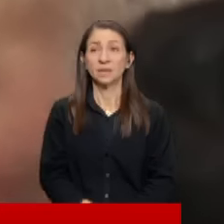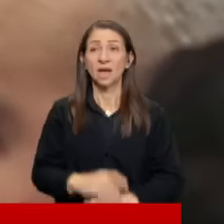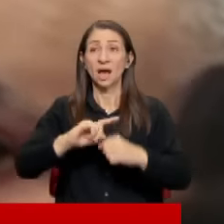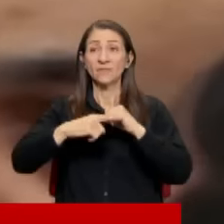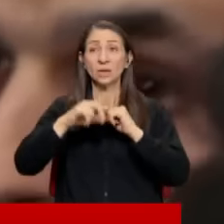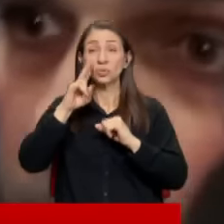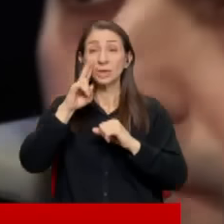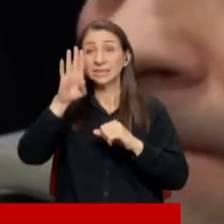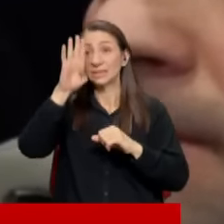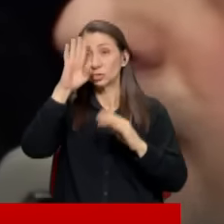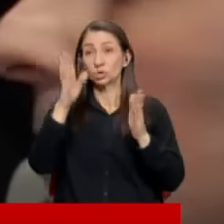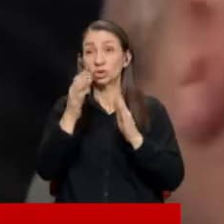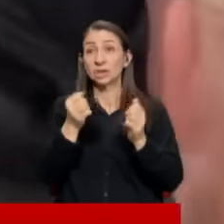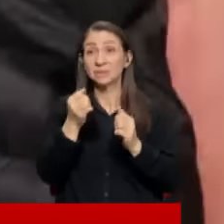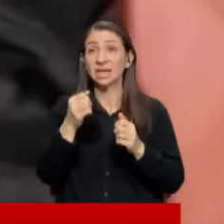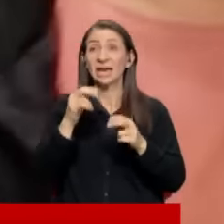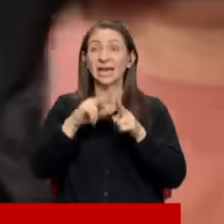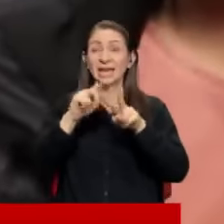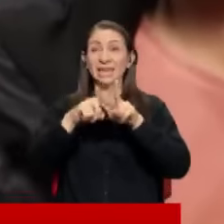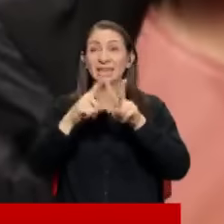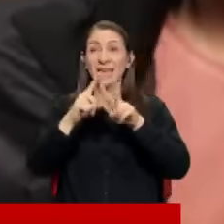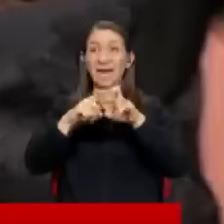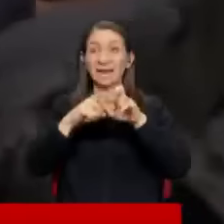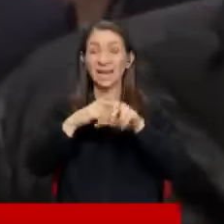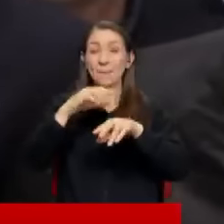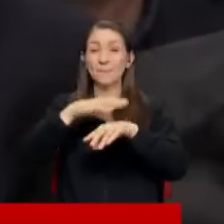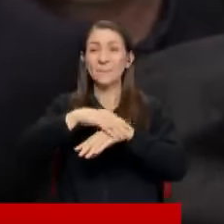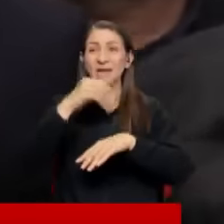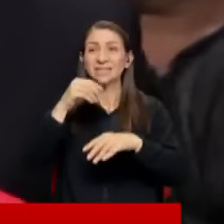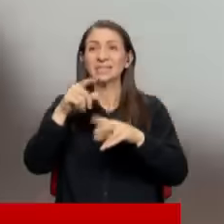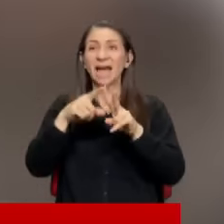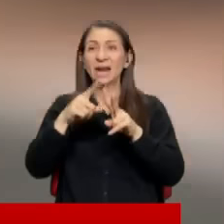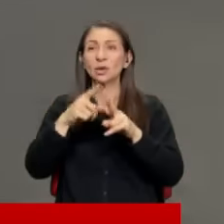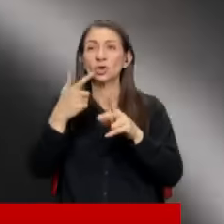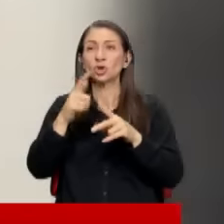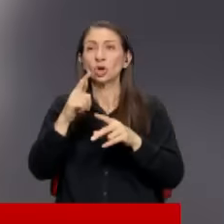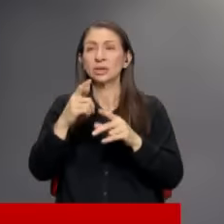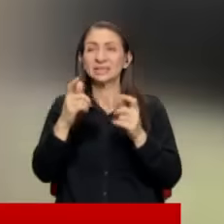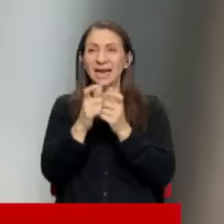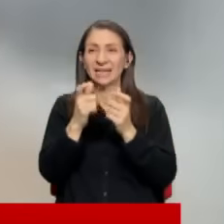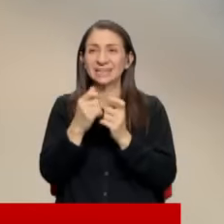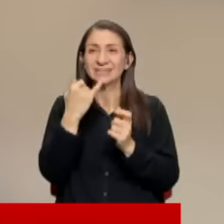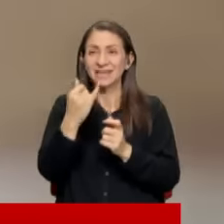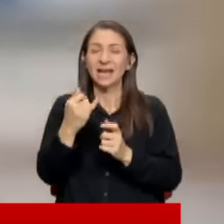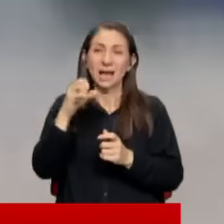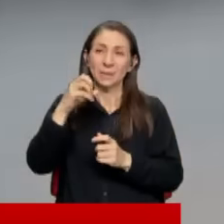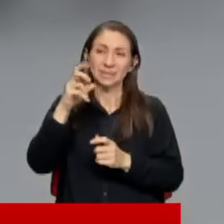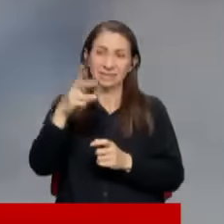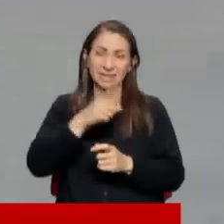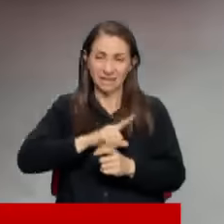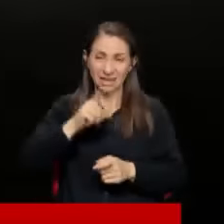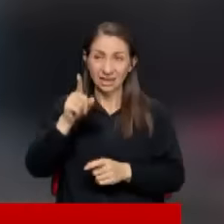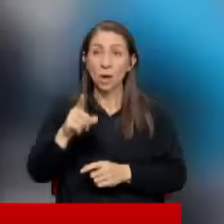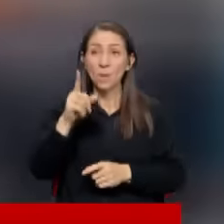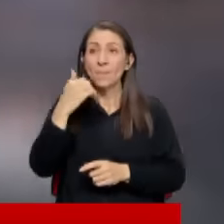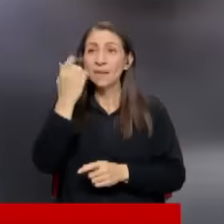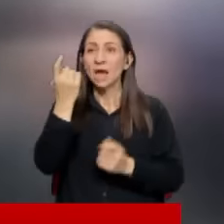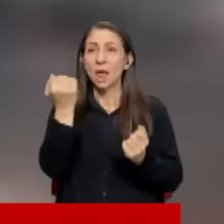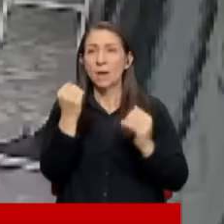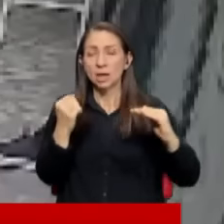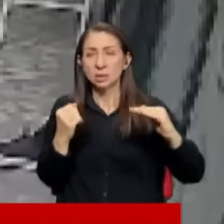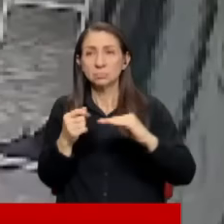Hafta sonunda İstanbul'da Küçükçekmece'de Kanarya Mahallesi'nde Mardin Narlıköy Derneği'ni ziyaret etti AK Parti'nin ilçe adayı Aziz Yeniay. O sırada beyaz bir